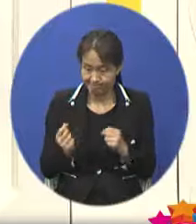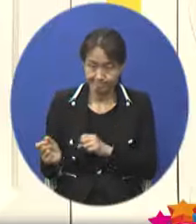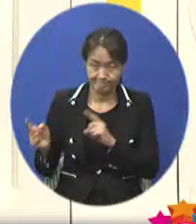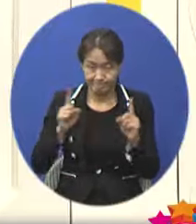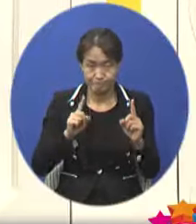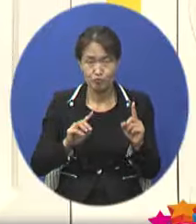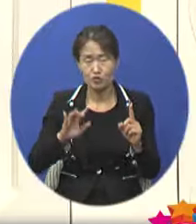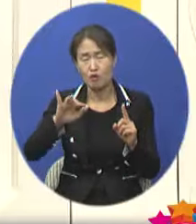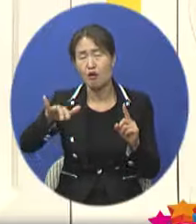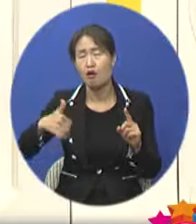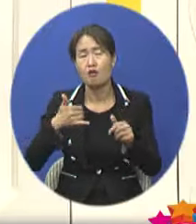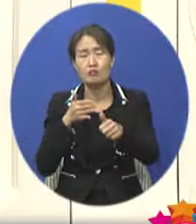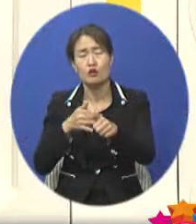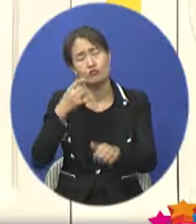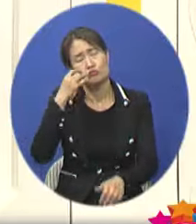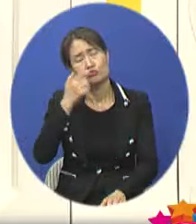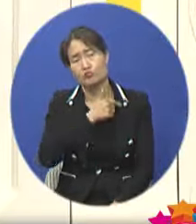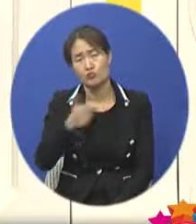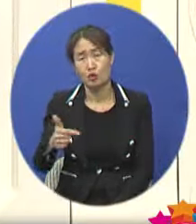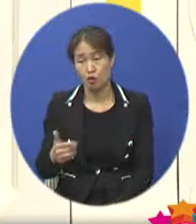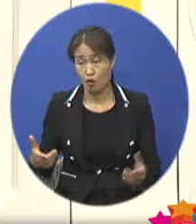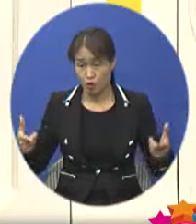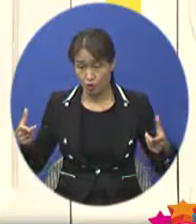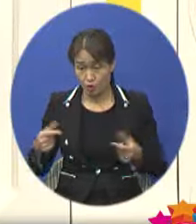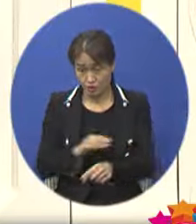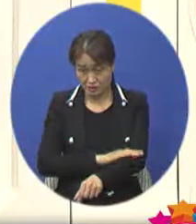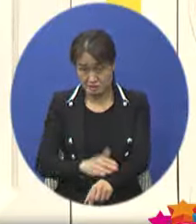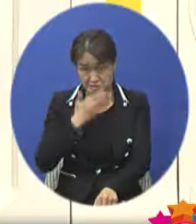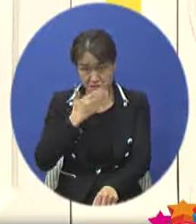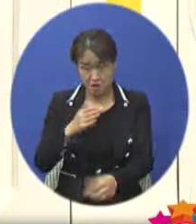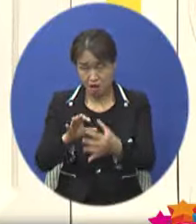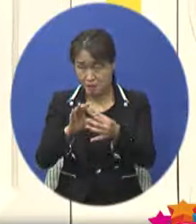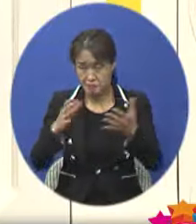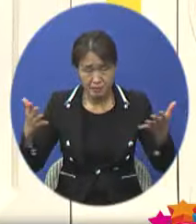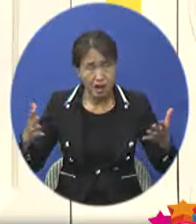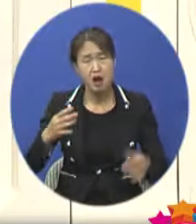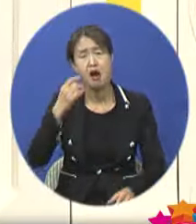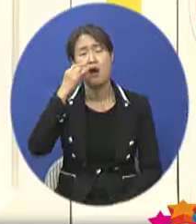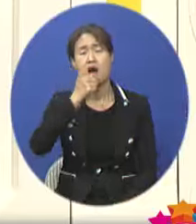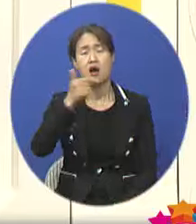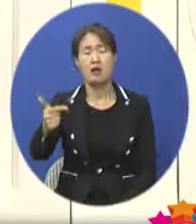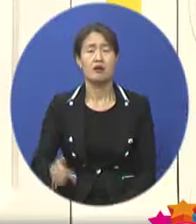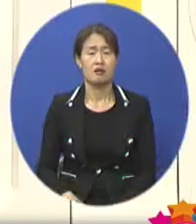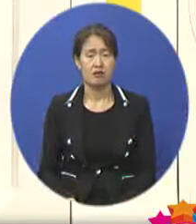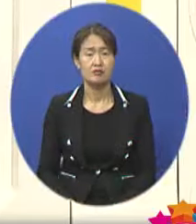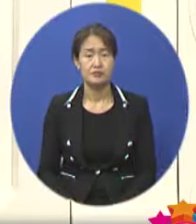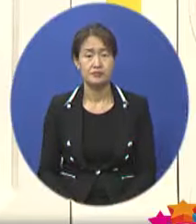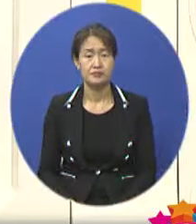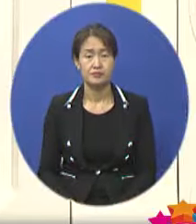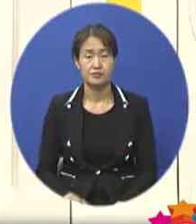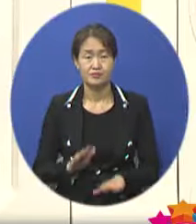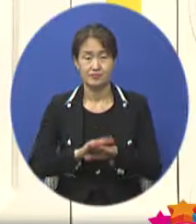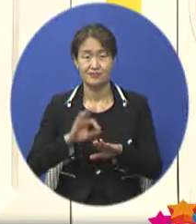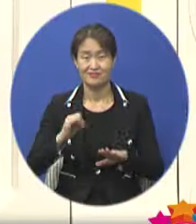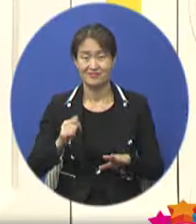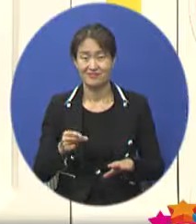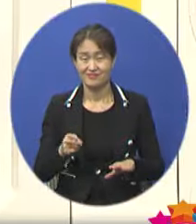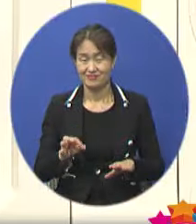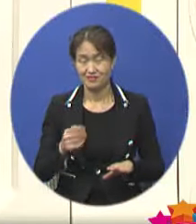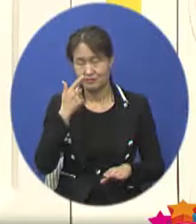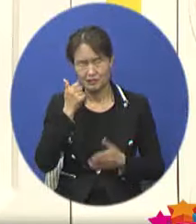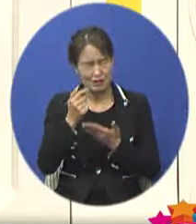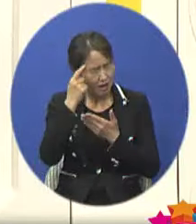예. 한번 주세요. 궁금해 죽겠어요. 빨리 얼마나 나으셨는가. 네. 연락이 없으니까 또 더 궁금하네. 네, 그러네요. 예. 그리고 우리 선웅경님, 우리 네.